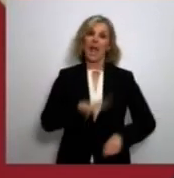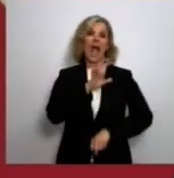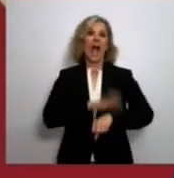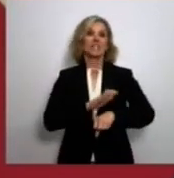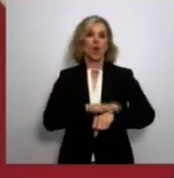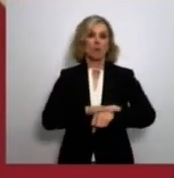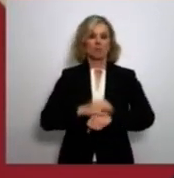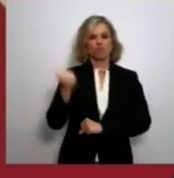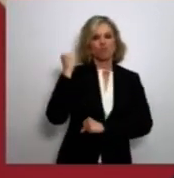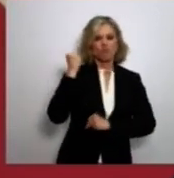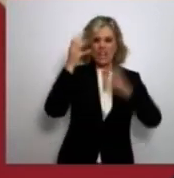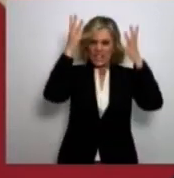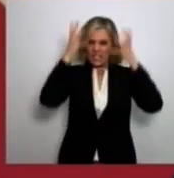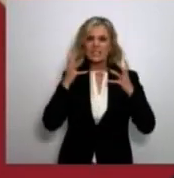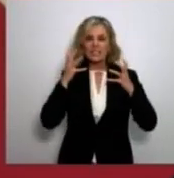καταδρομών,